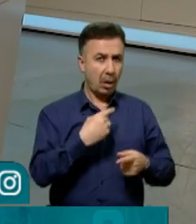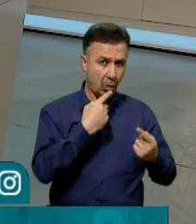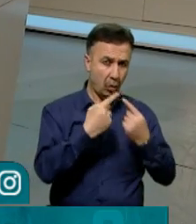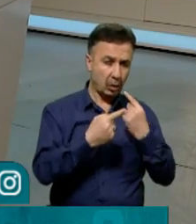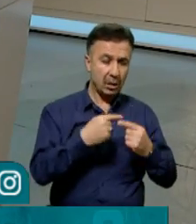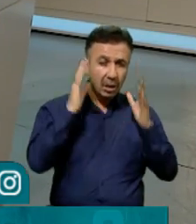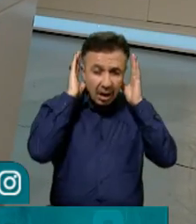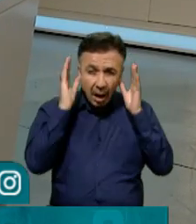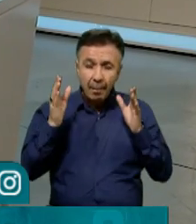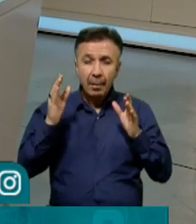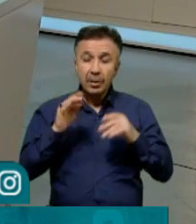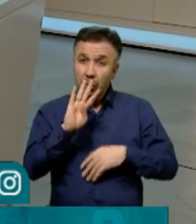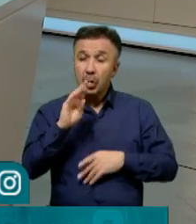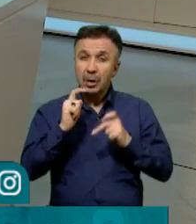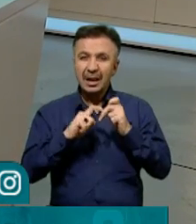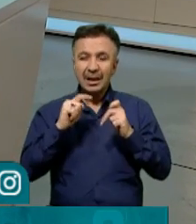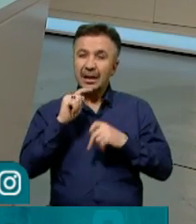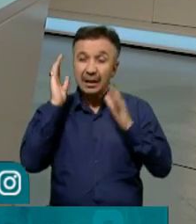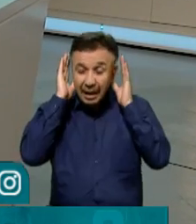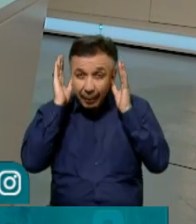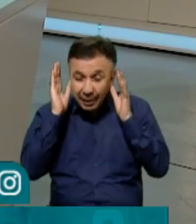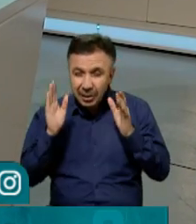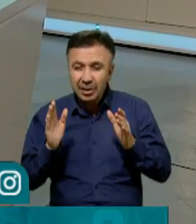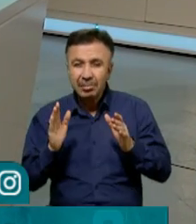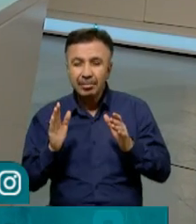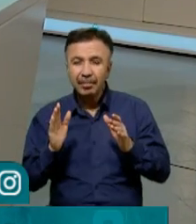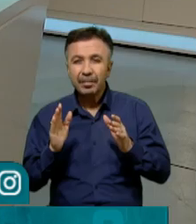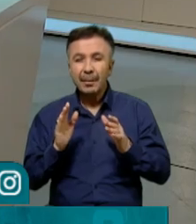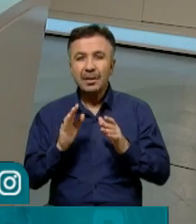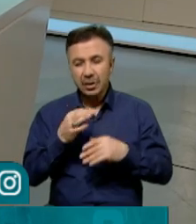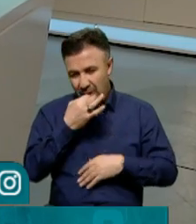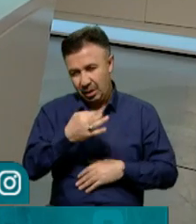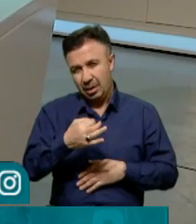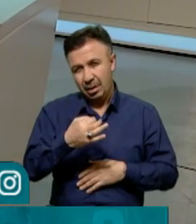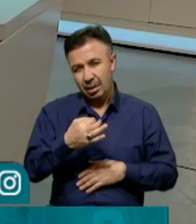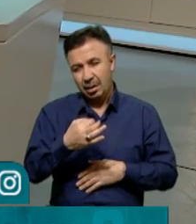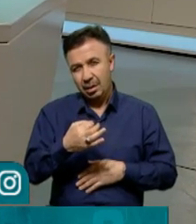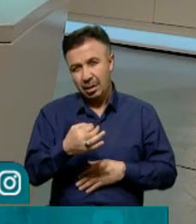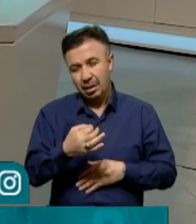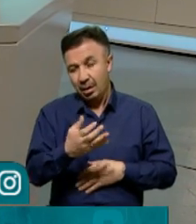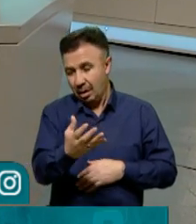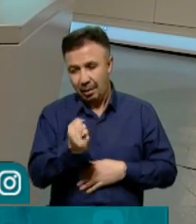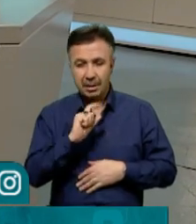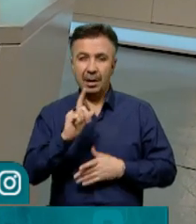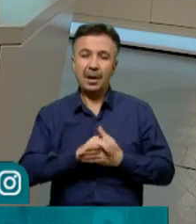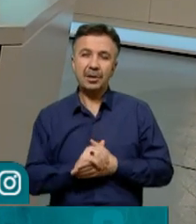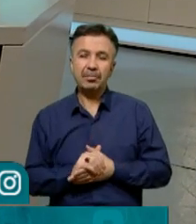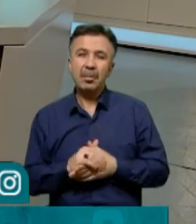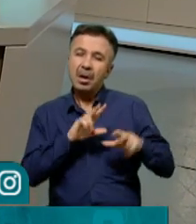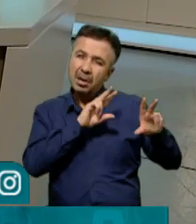için, 4 rekatlık namaz için yastıda zaten sıkıntı yok. Yastığı istediği yerde kılabilir çünkü mesai saatleri